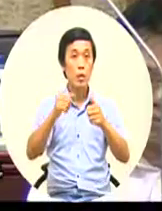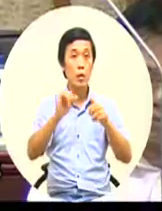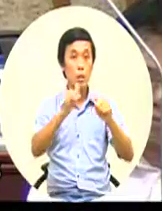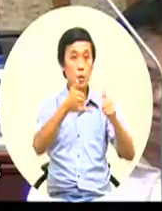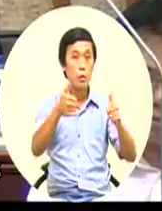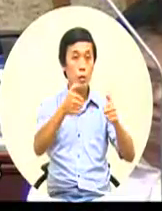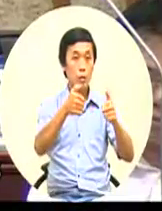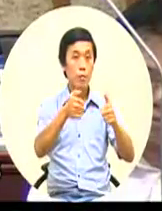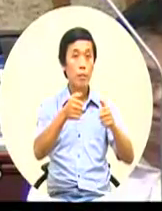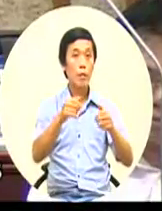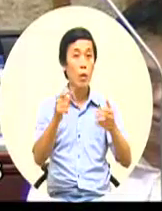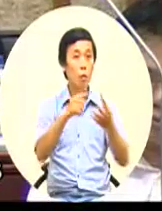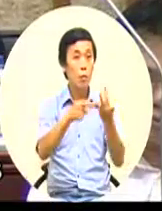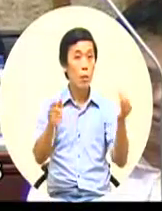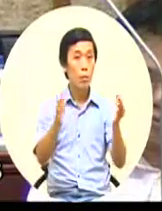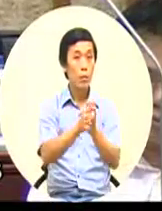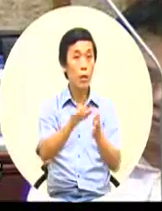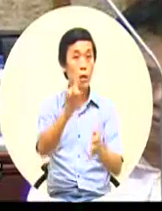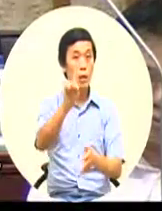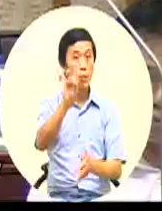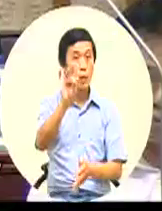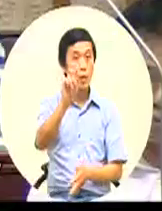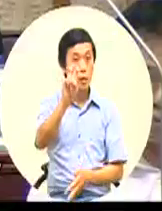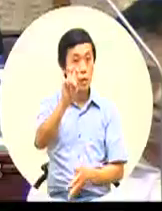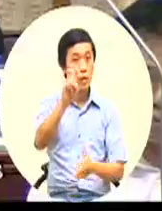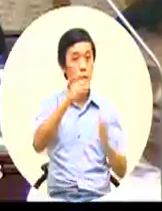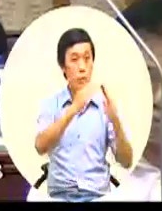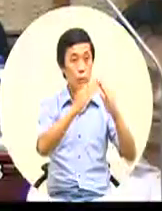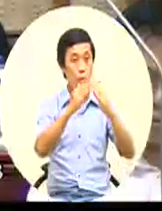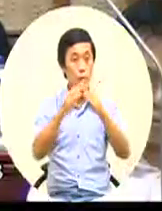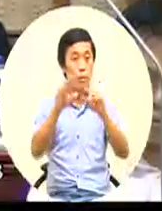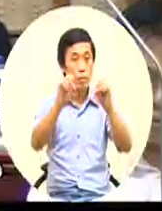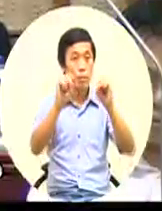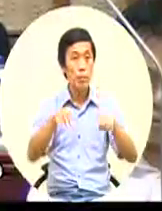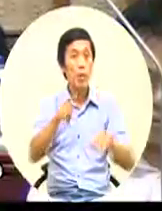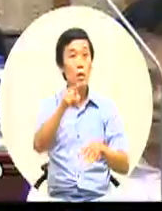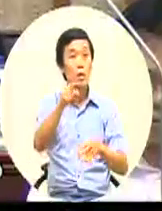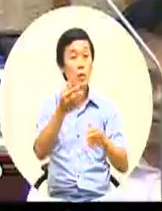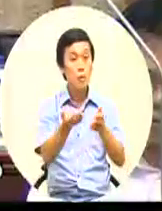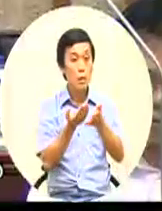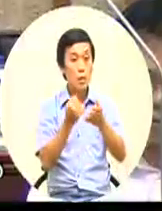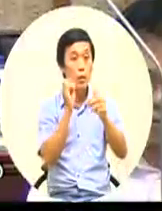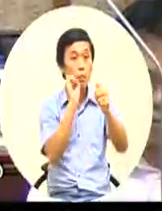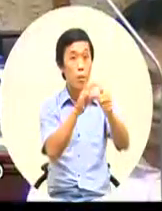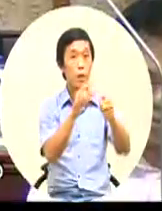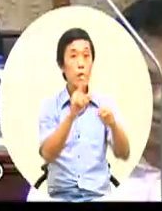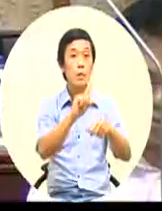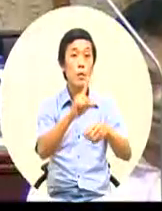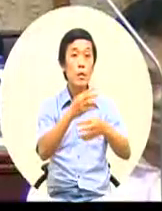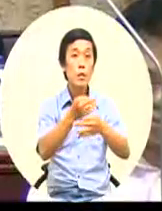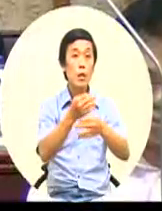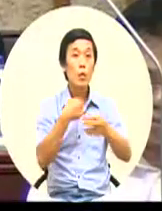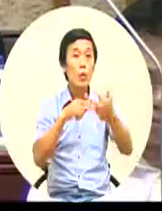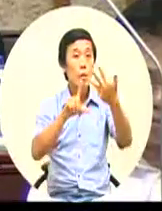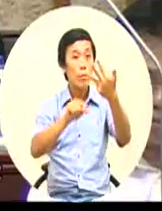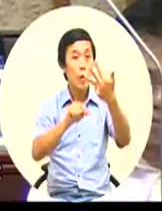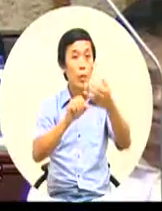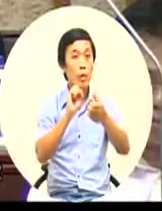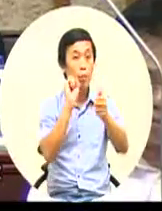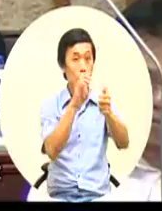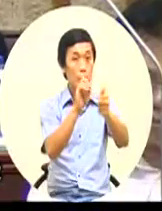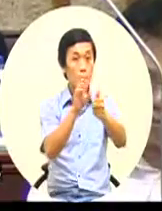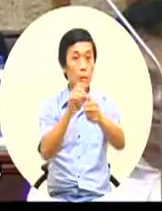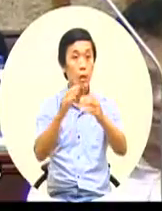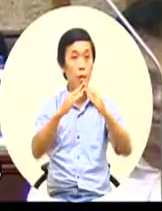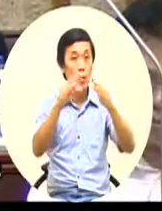议员，总共有120户。 120户，你当时甲因通知要拆迁？ 我伫8月份通知要拆迁的